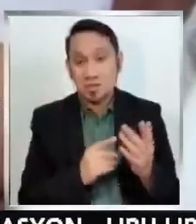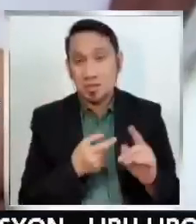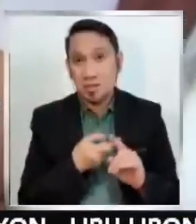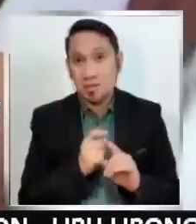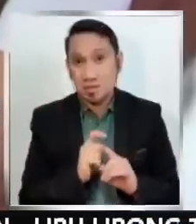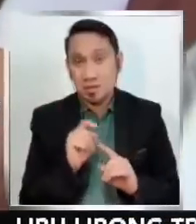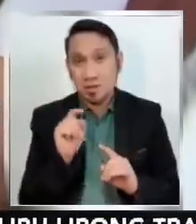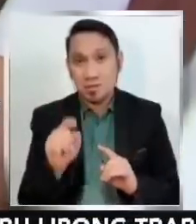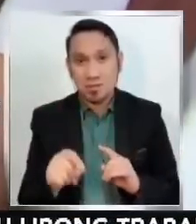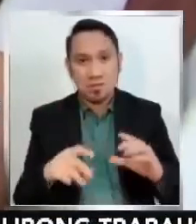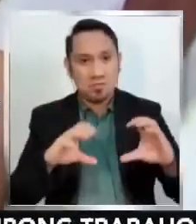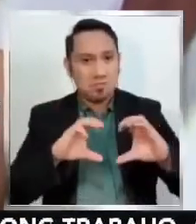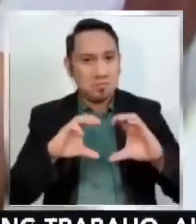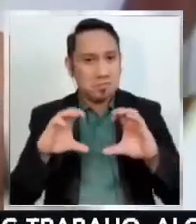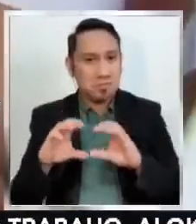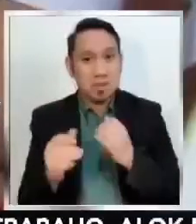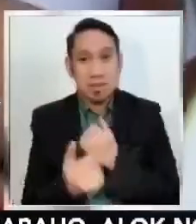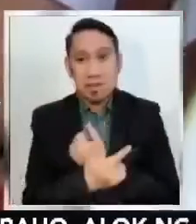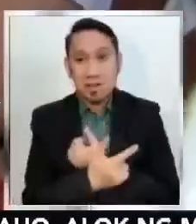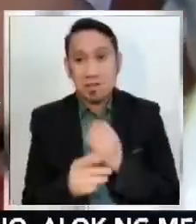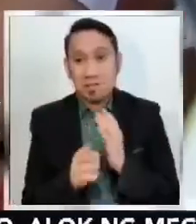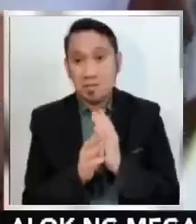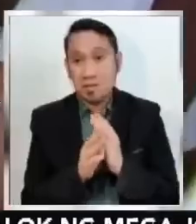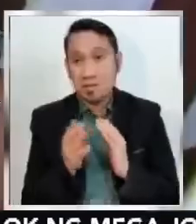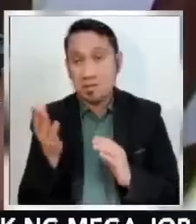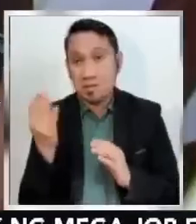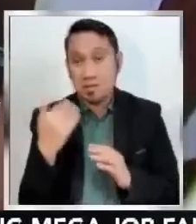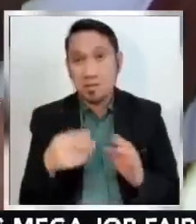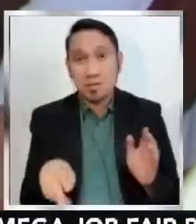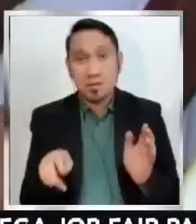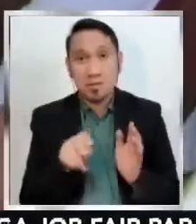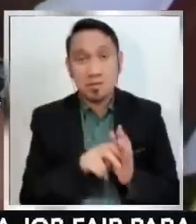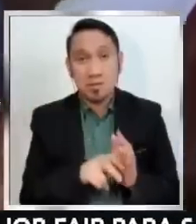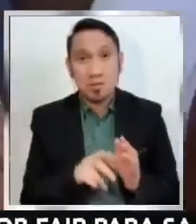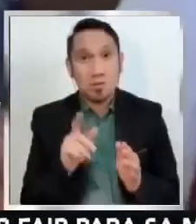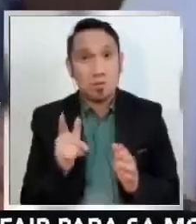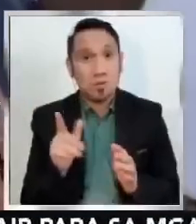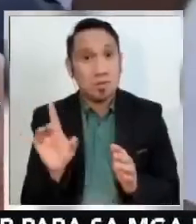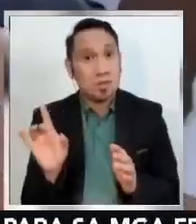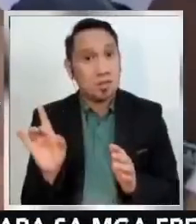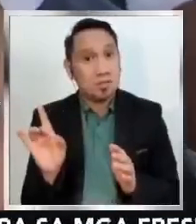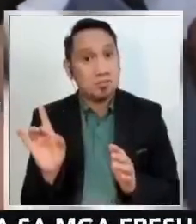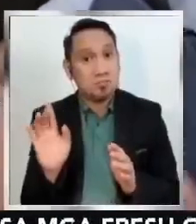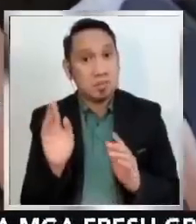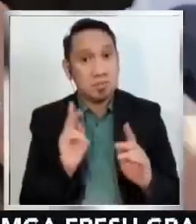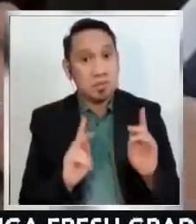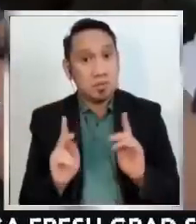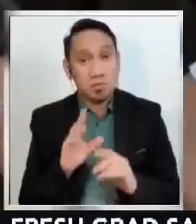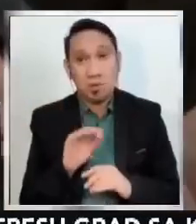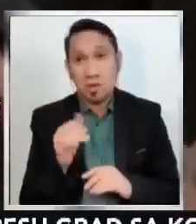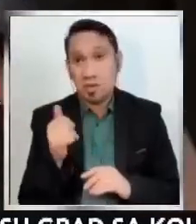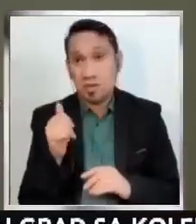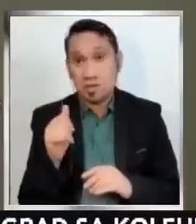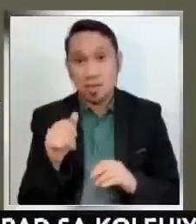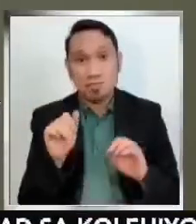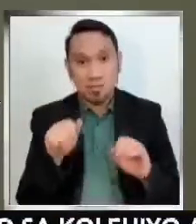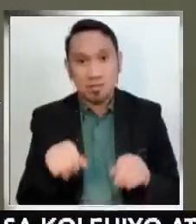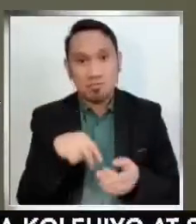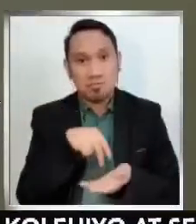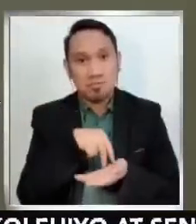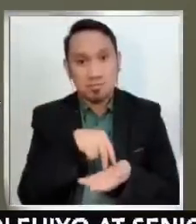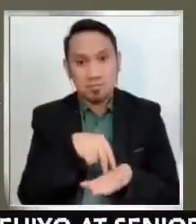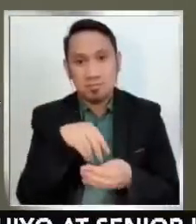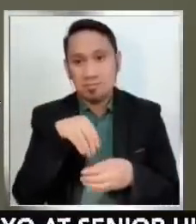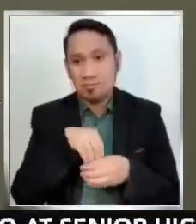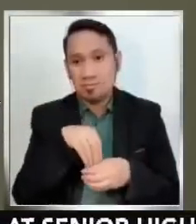na malalaking mga love bus. Kaya nito magsakay ng 22 nakaupong pasahero at 10 nakatayo. Laking